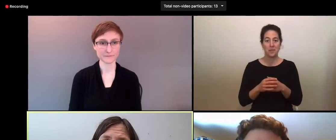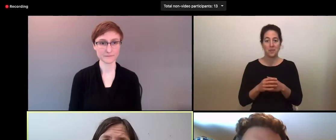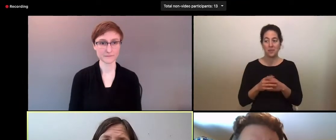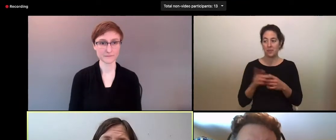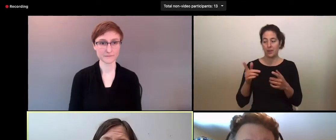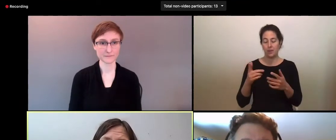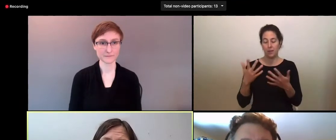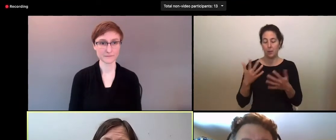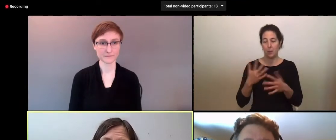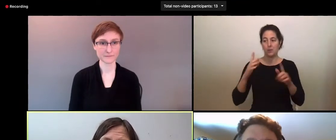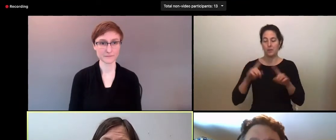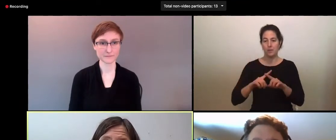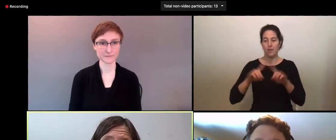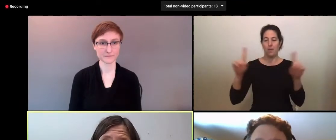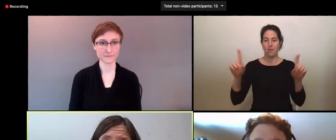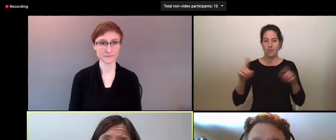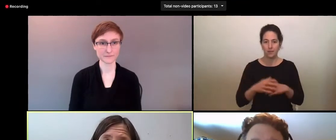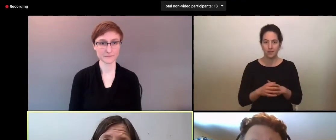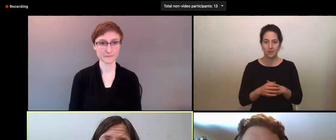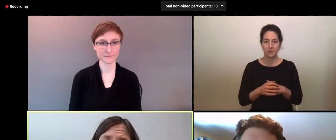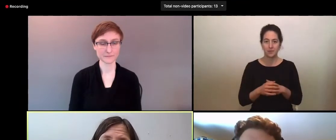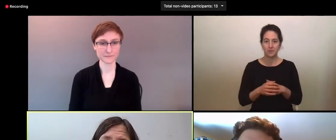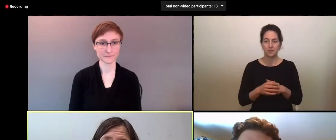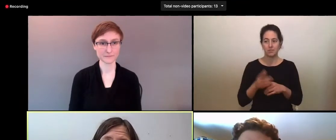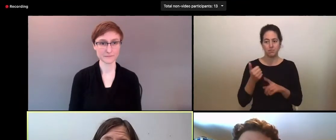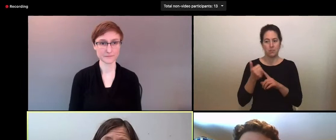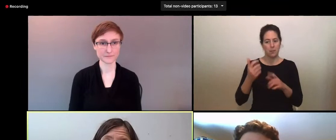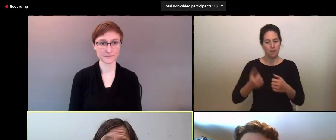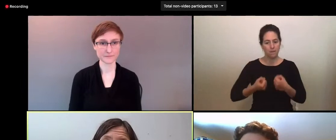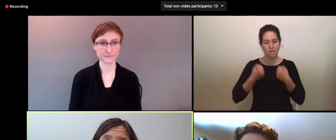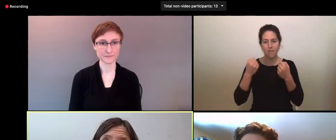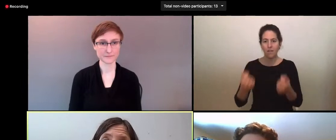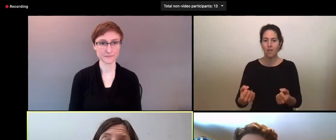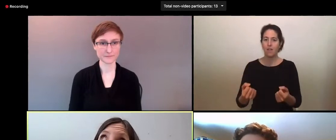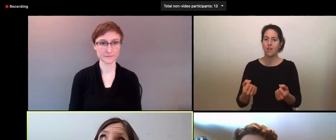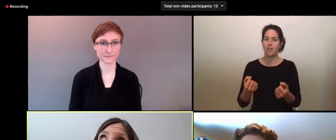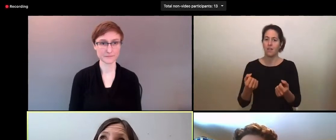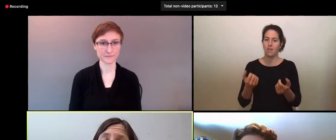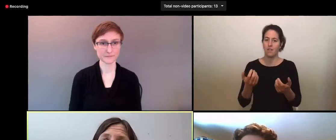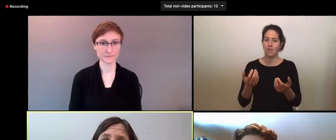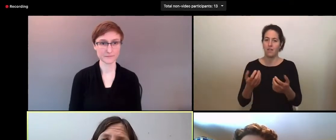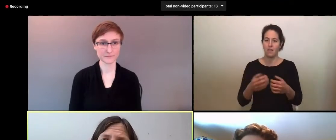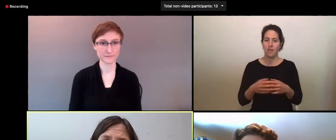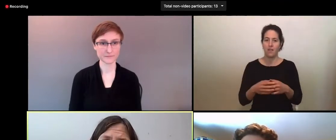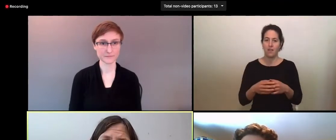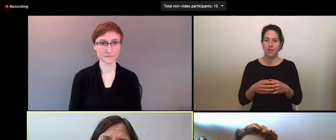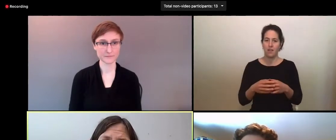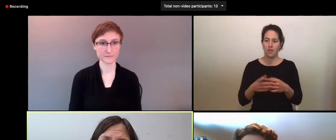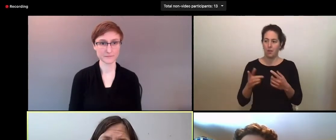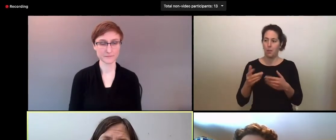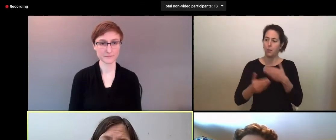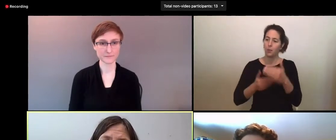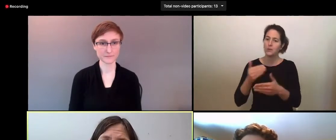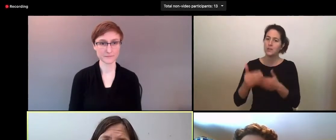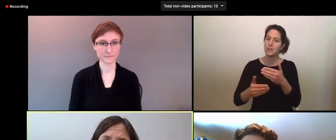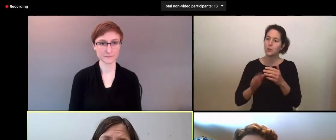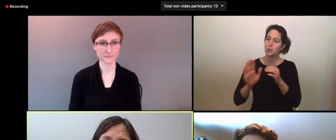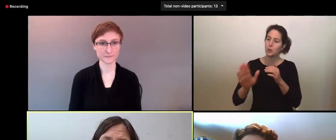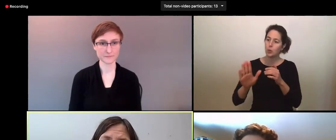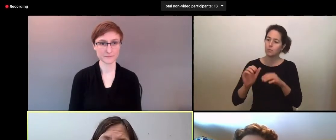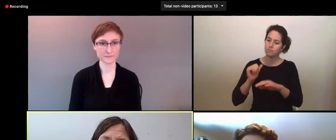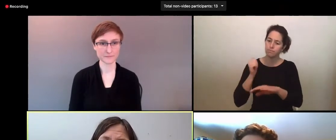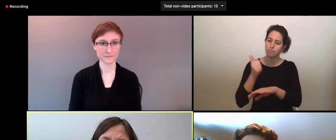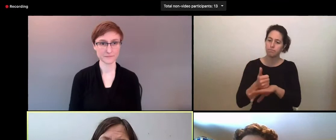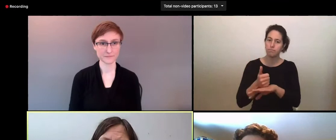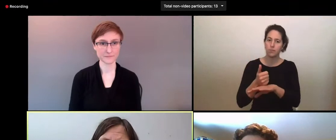fait et le grand effort de processus en place